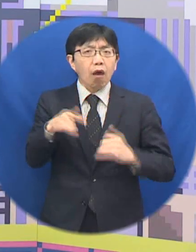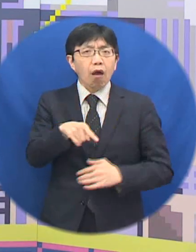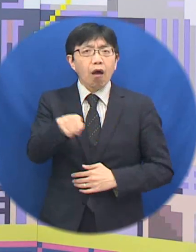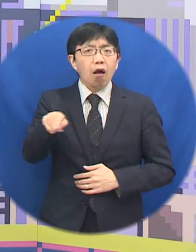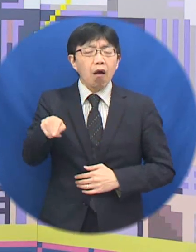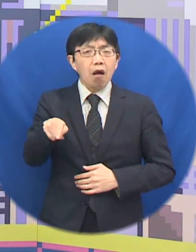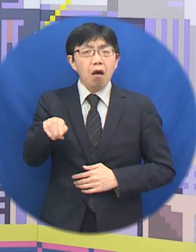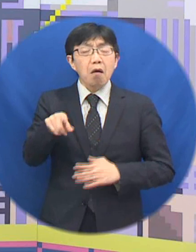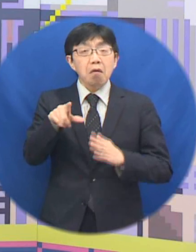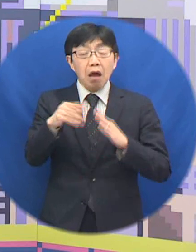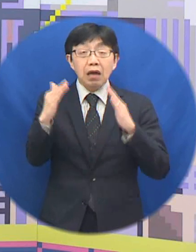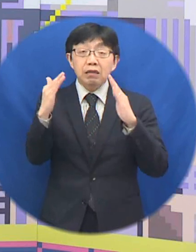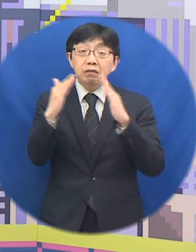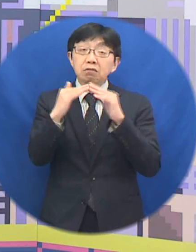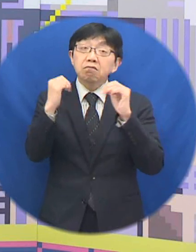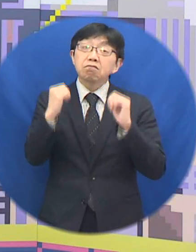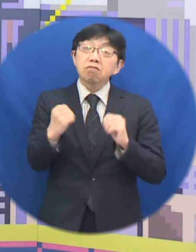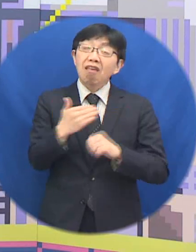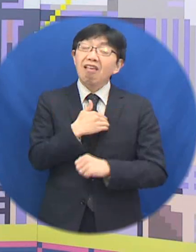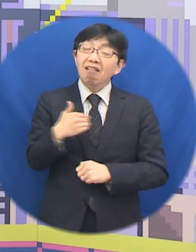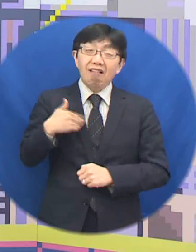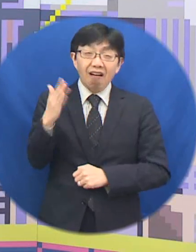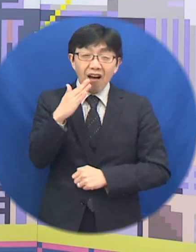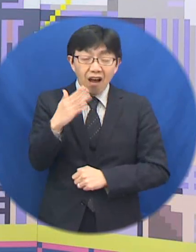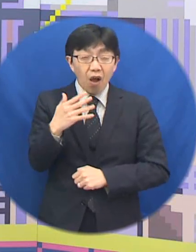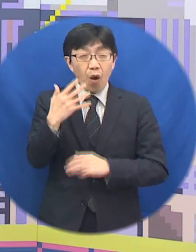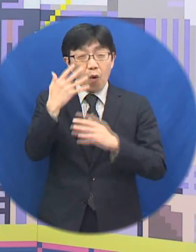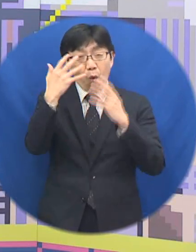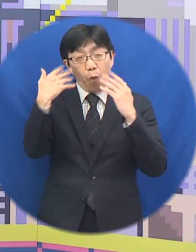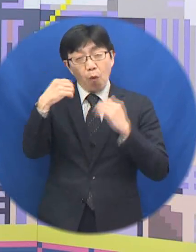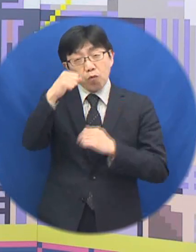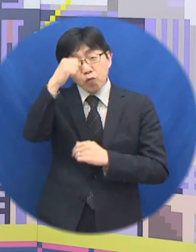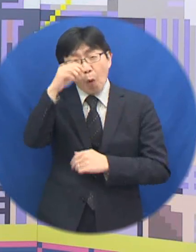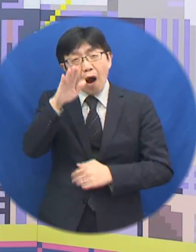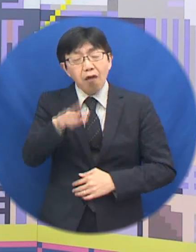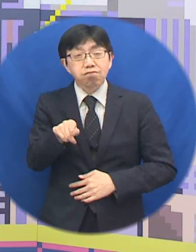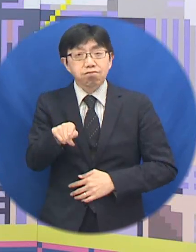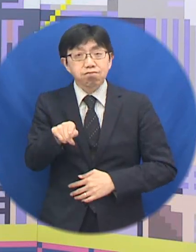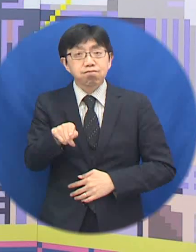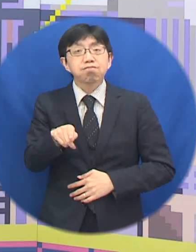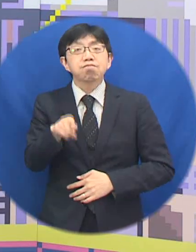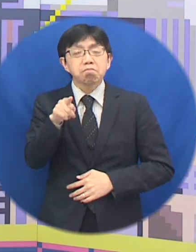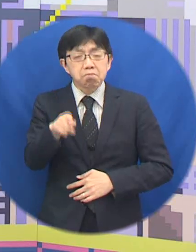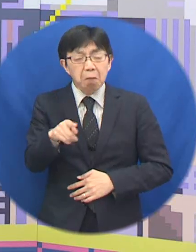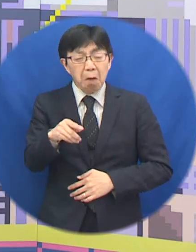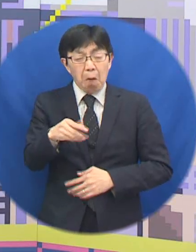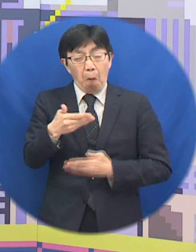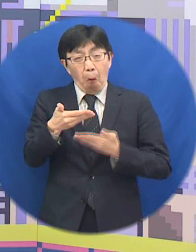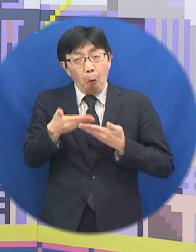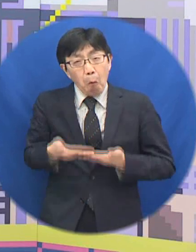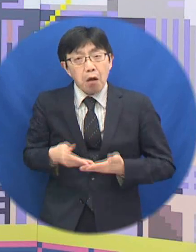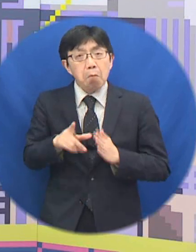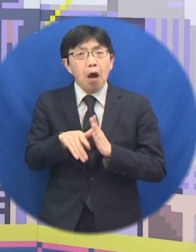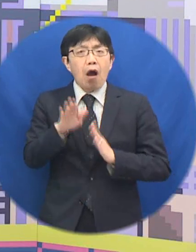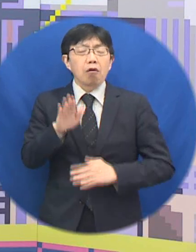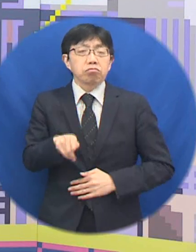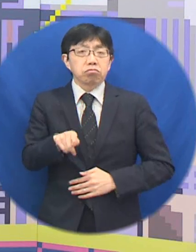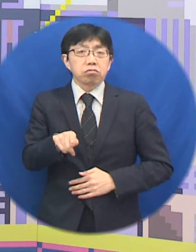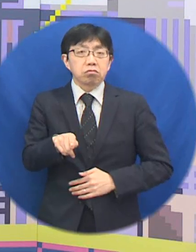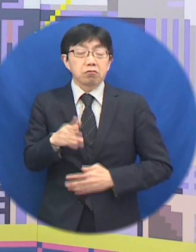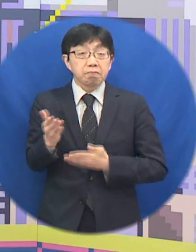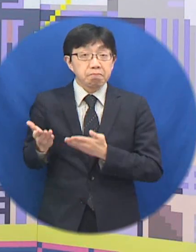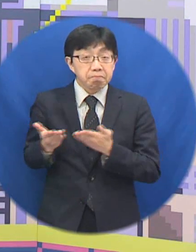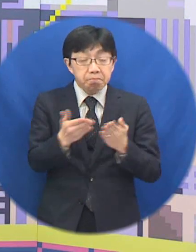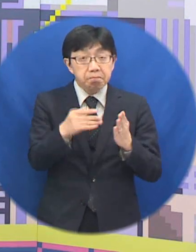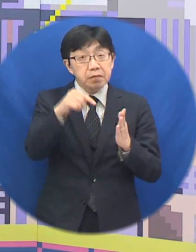熱中症になるということで、中には本当に重い状態になってしまう方もいらっしゃいます。はい、で搬送された方